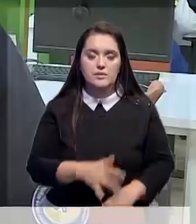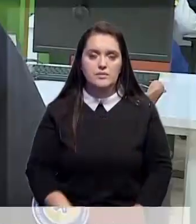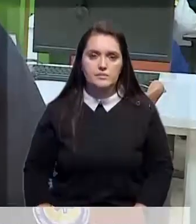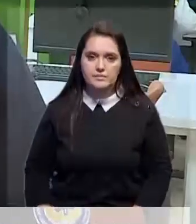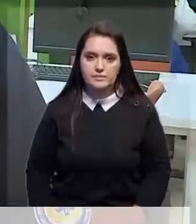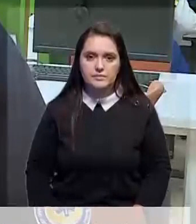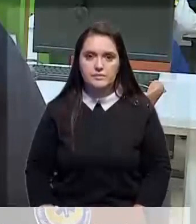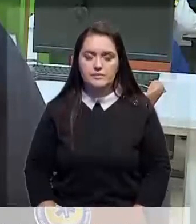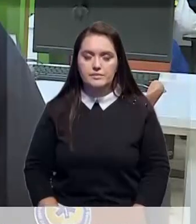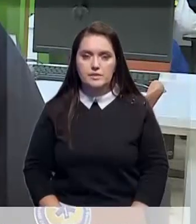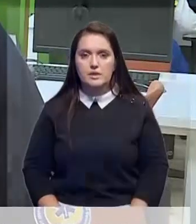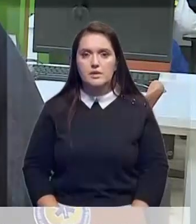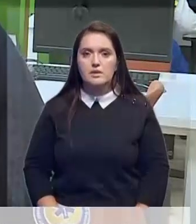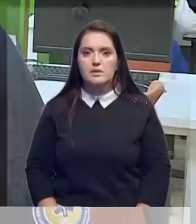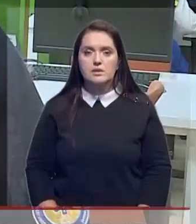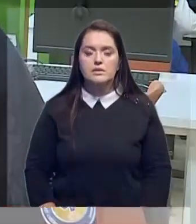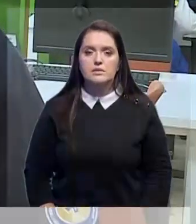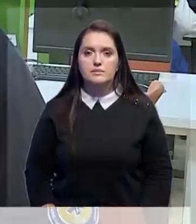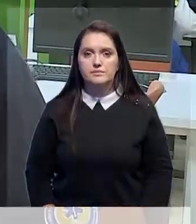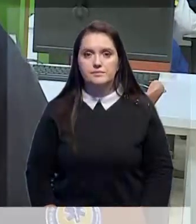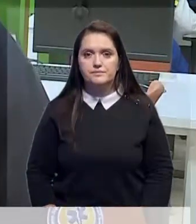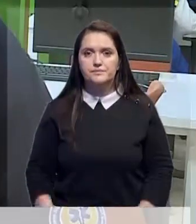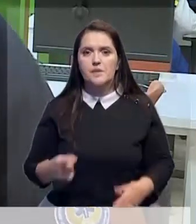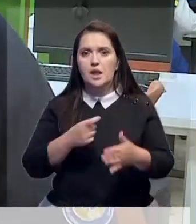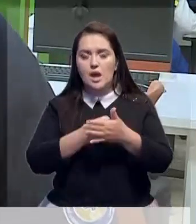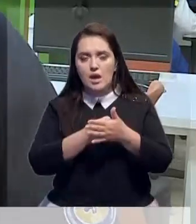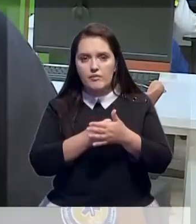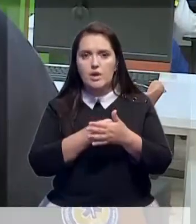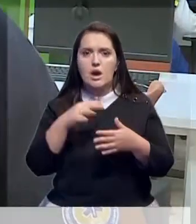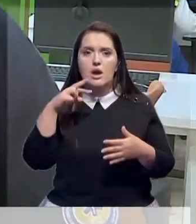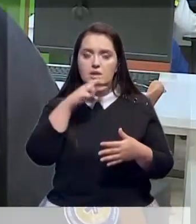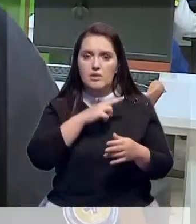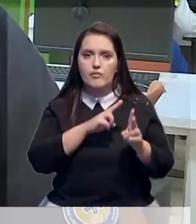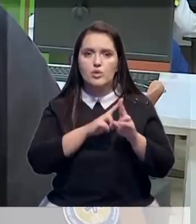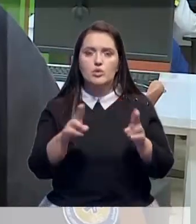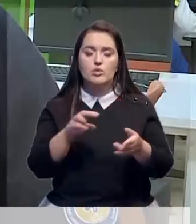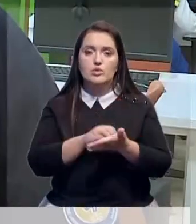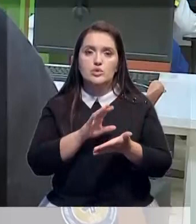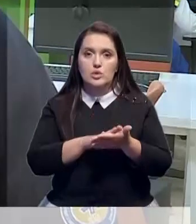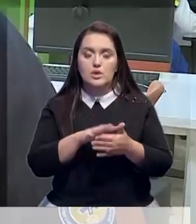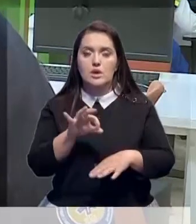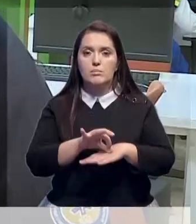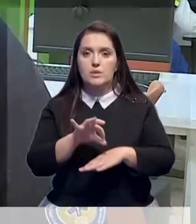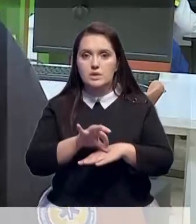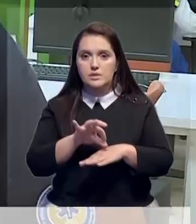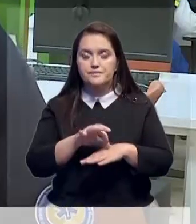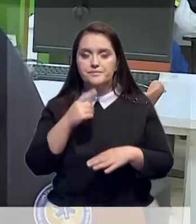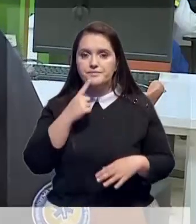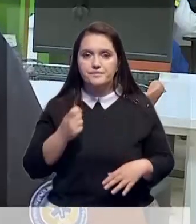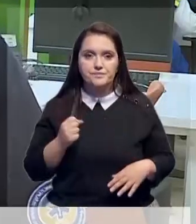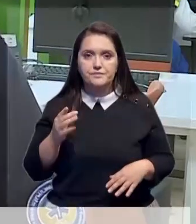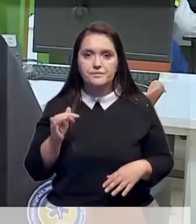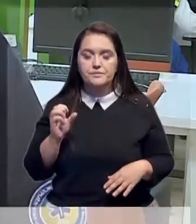удара. Давлением, большинство у нас с давлением, да. Потом идет отравление, кто находится на учете, заболевание давления, сахарным